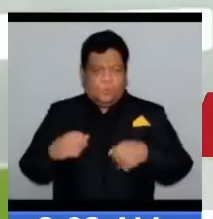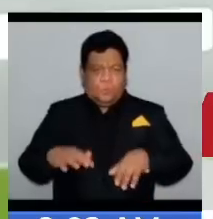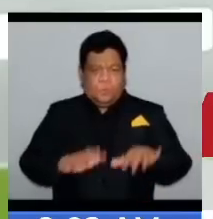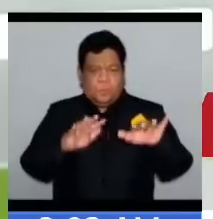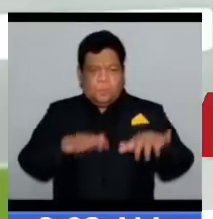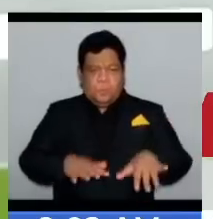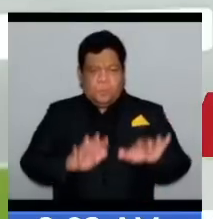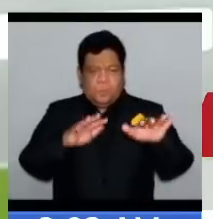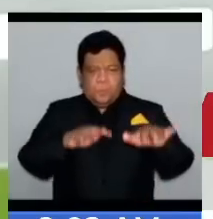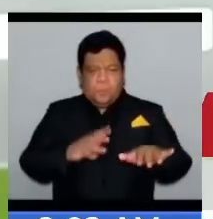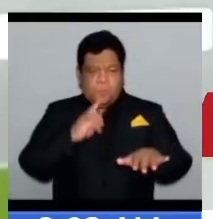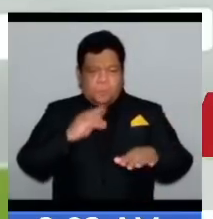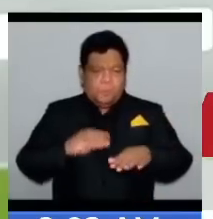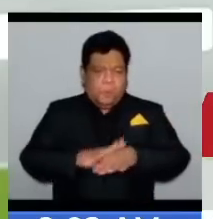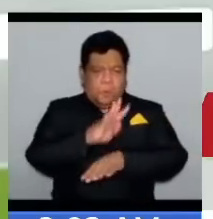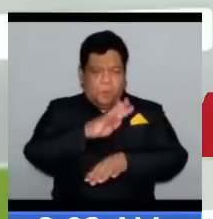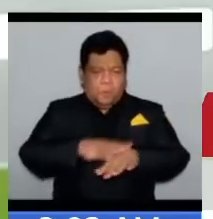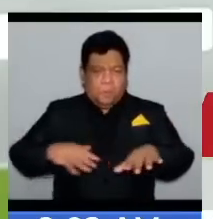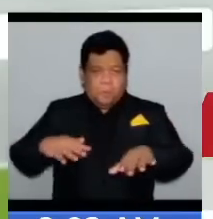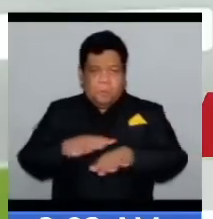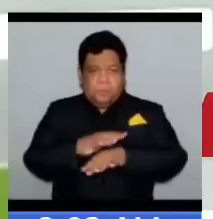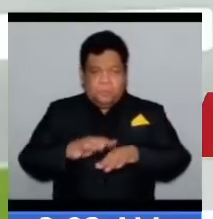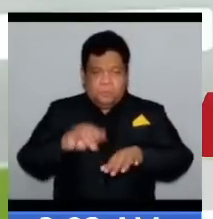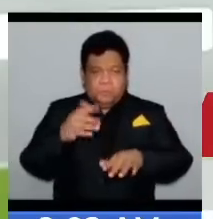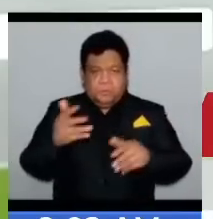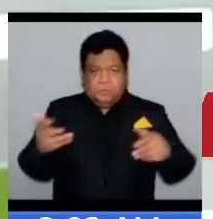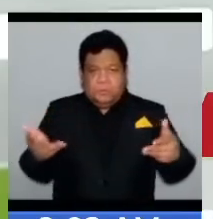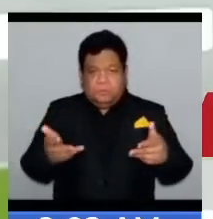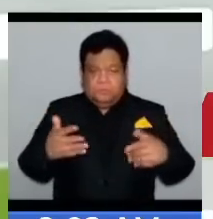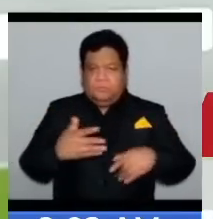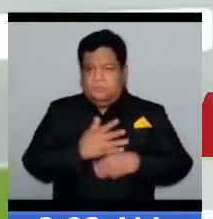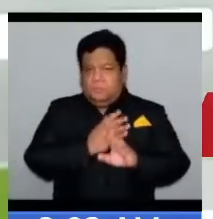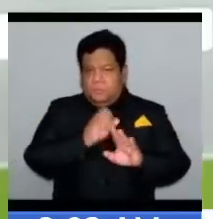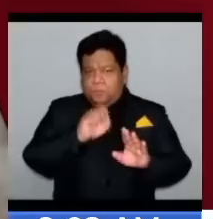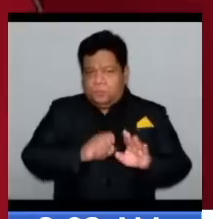panahon sa Davao del Sur at Zamboanga City.